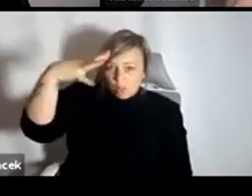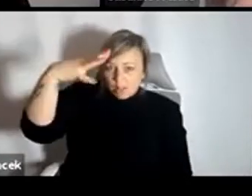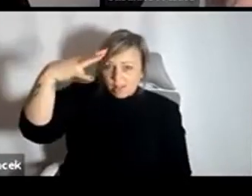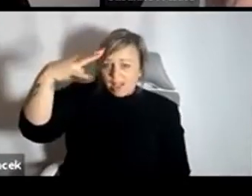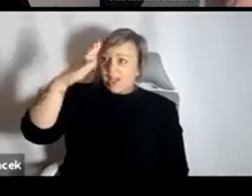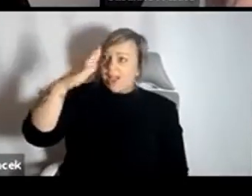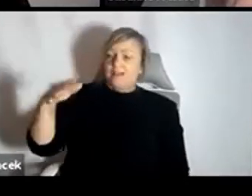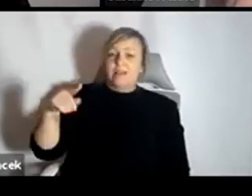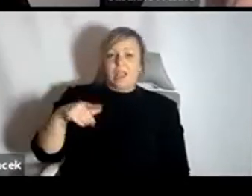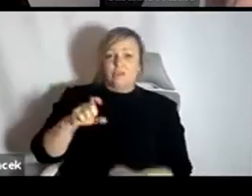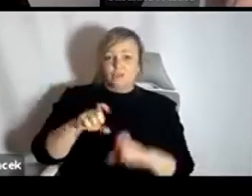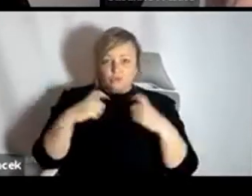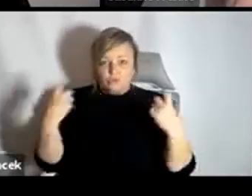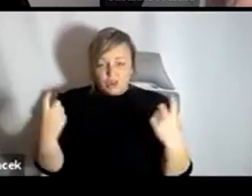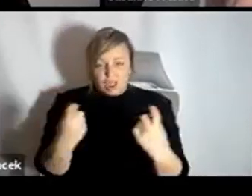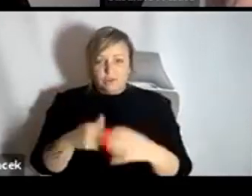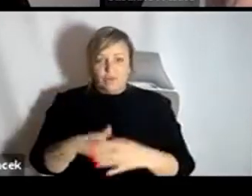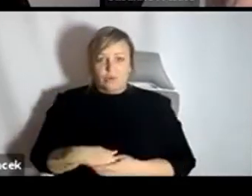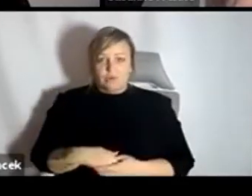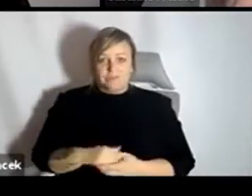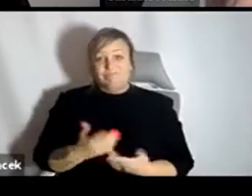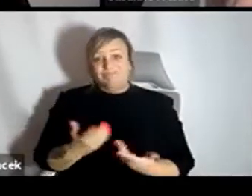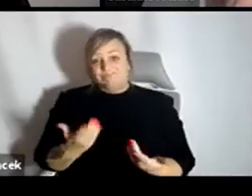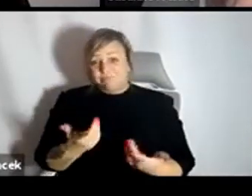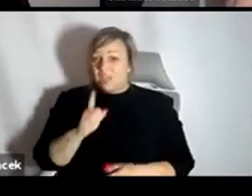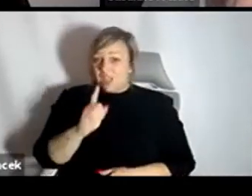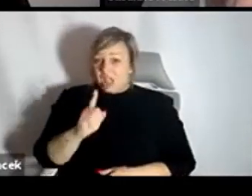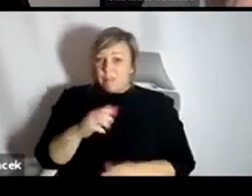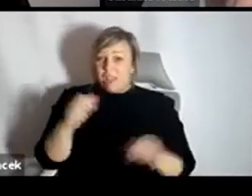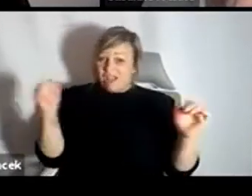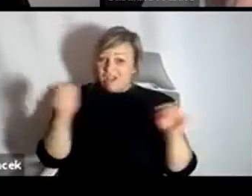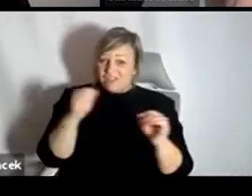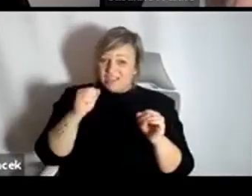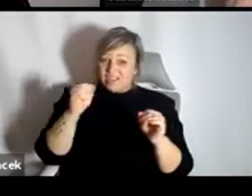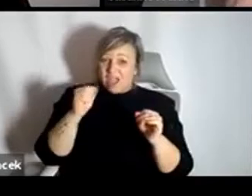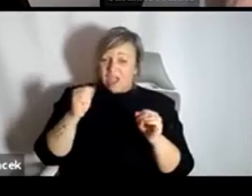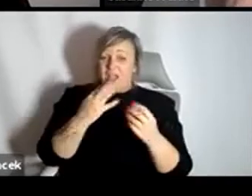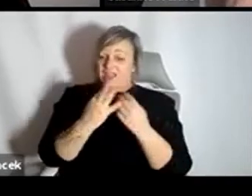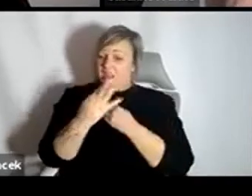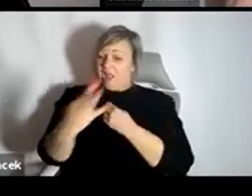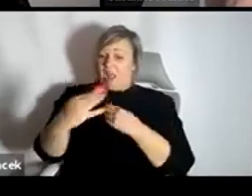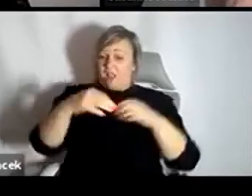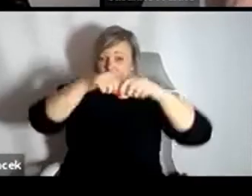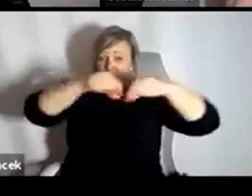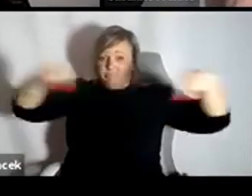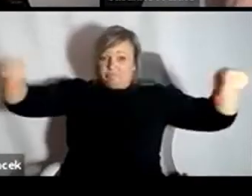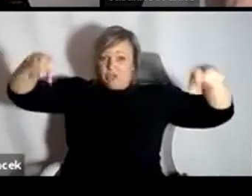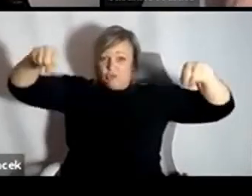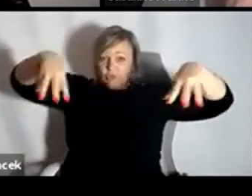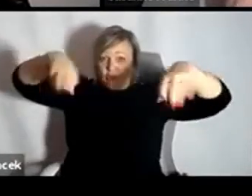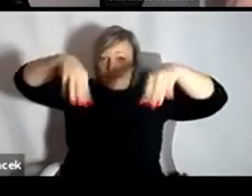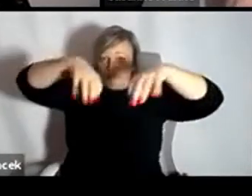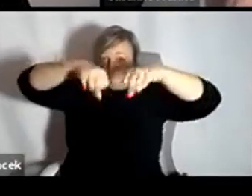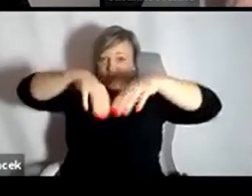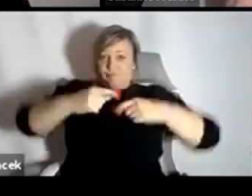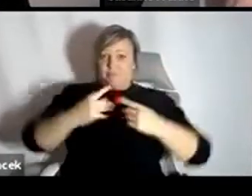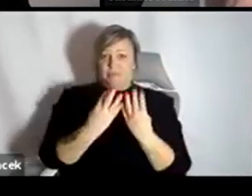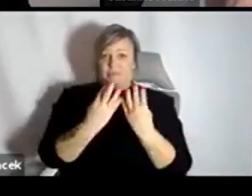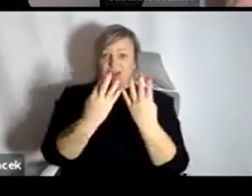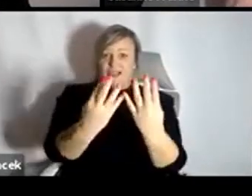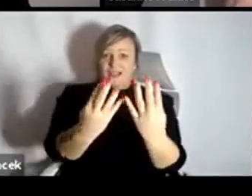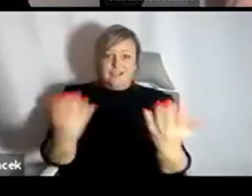nicht gleichzeitig im Winter über Monate den Rasen bestrahlt, damit der Rasen auch im Winter weiter wächst. Also sind immer noch ganz